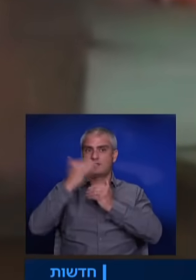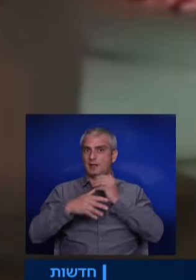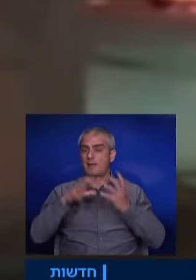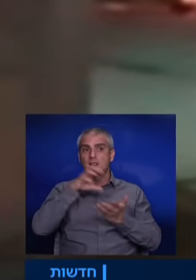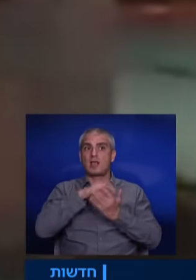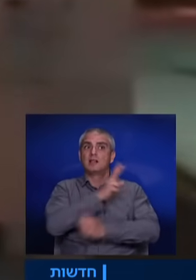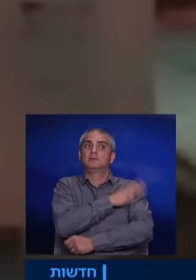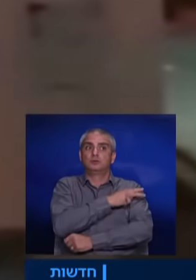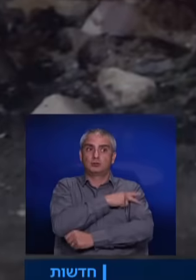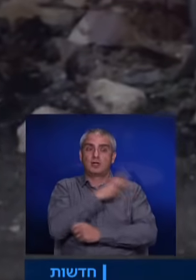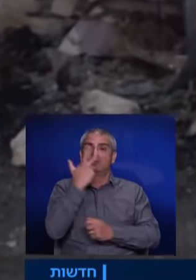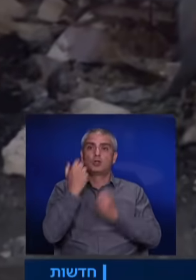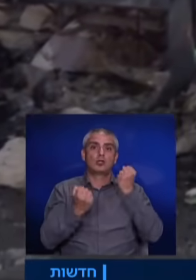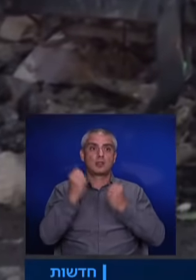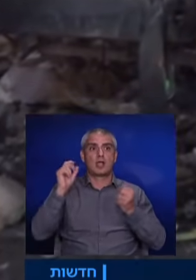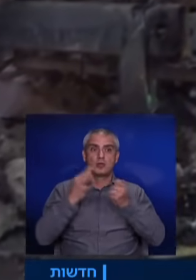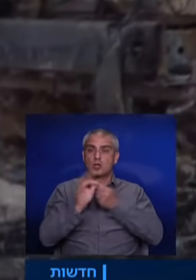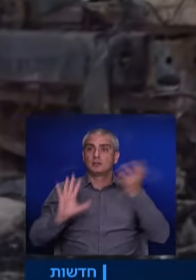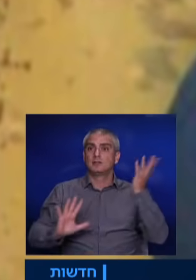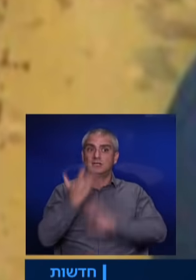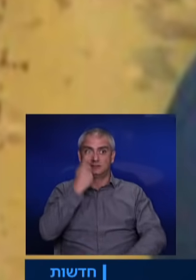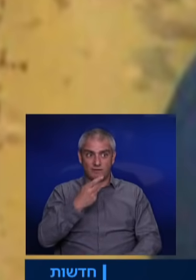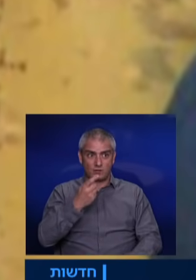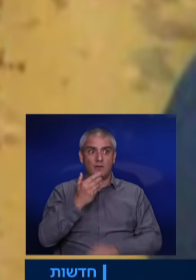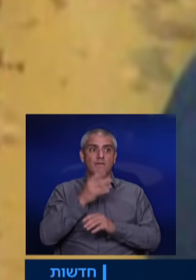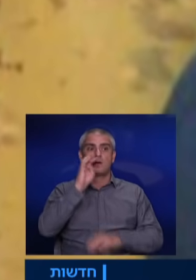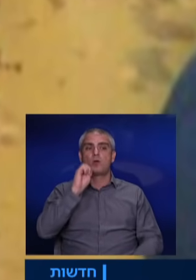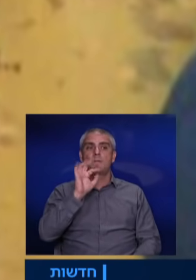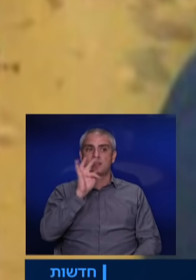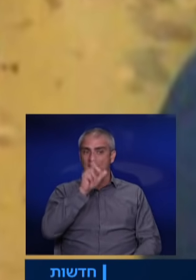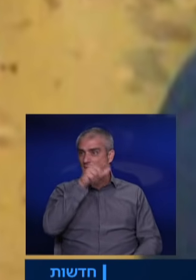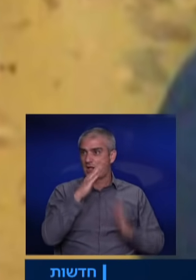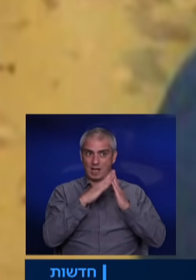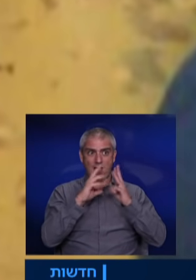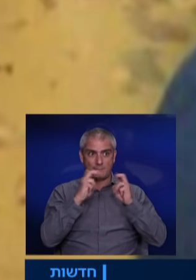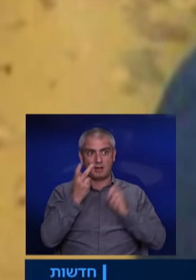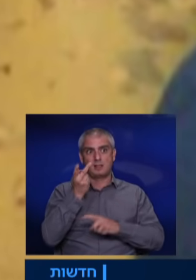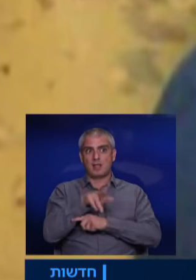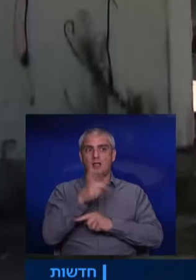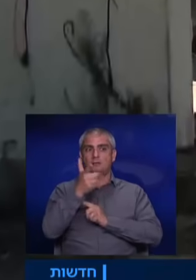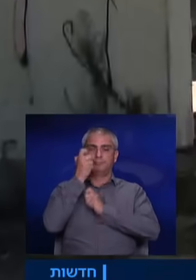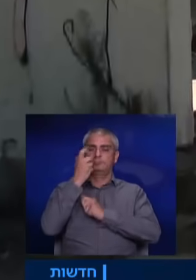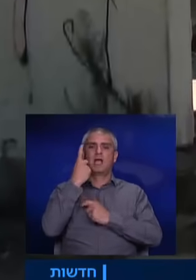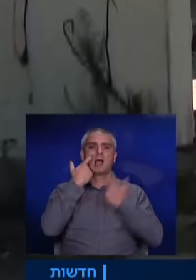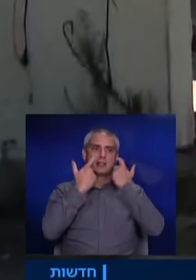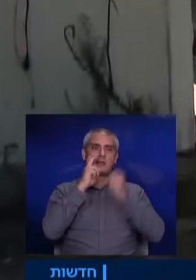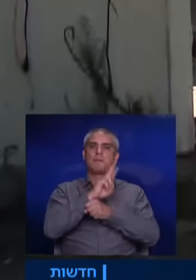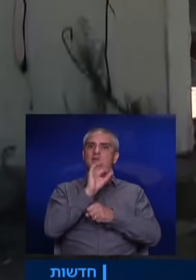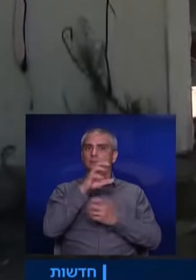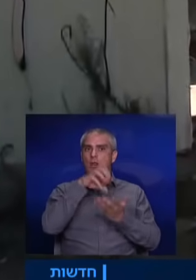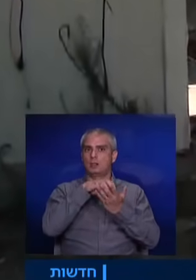בתחנת המשטרה ובשלוש ניידות שהוצטו, ובמוחמד טאה, תושב העיר, שנהרג מירי של אחד ממאבטחי